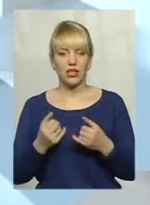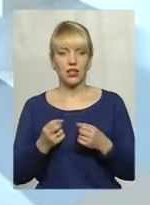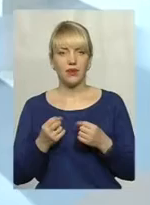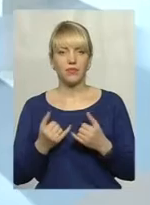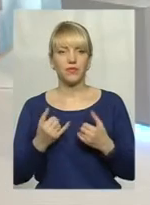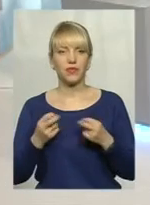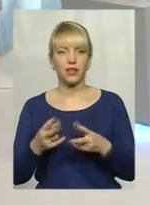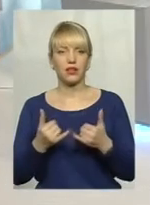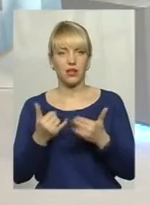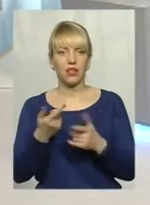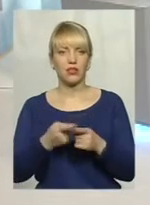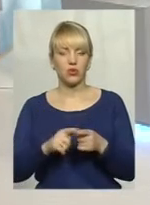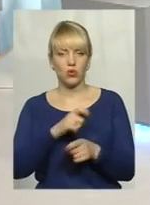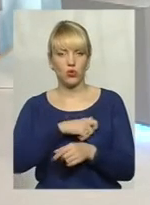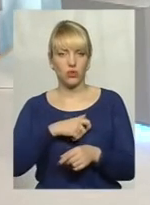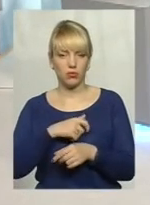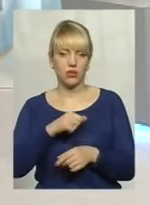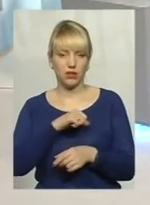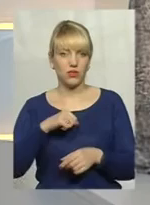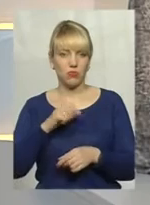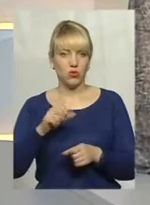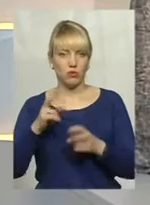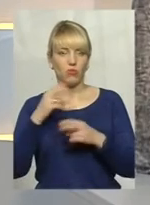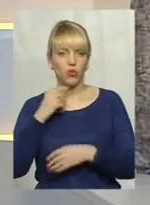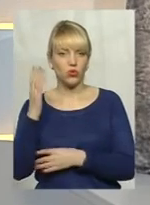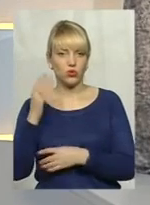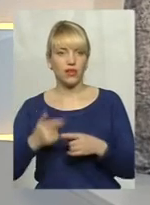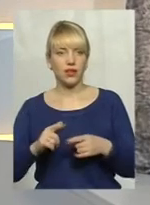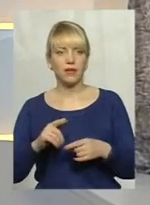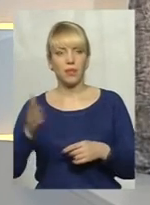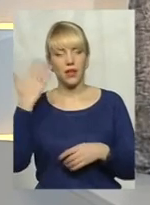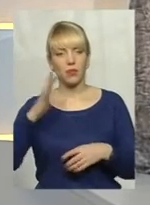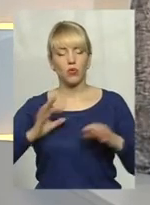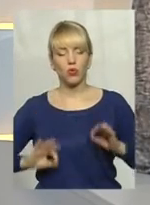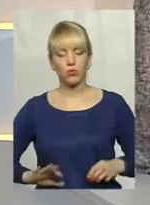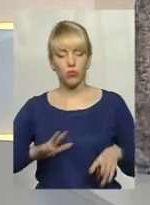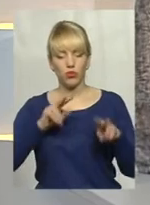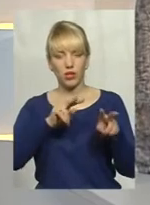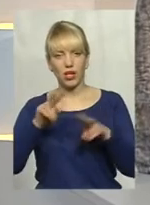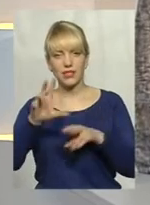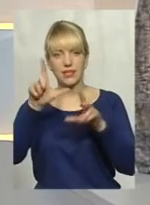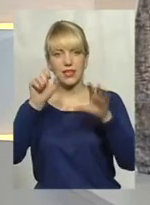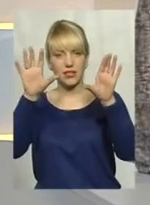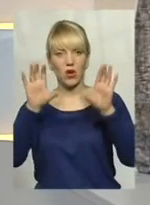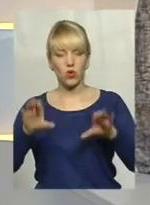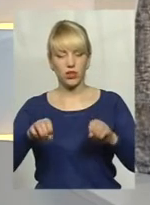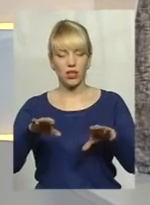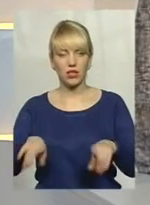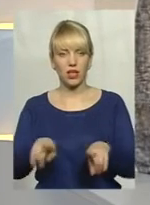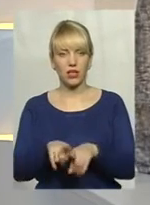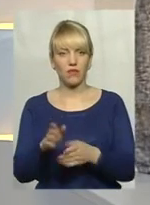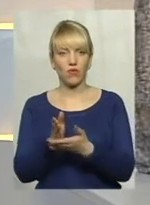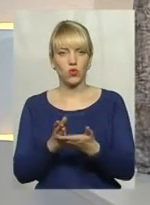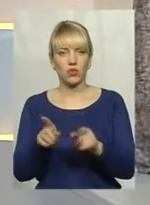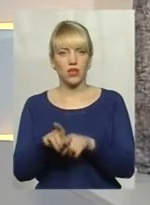будуть відповідні наслідки. Раніше прокуратура мала функції нагляду за законністю рішень. Зараз таких функцій, наскільки